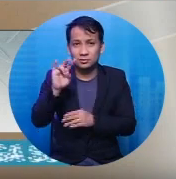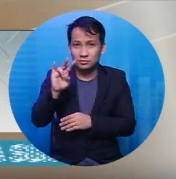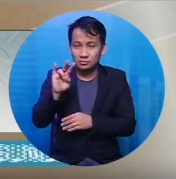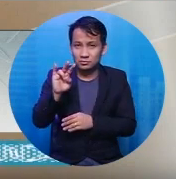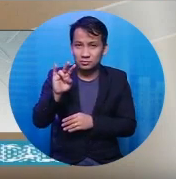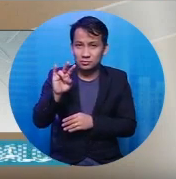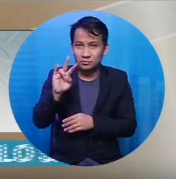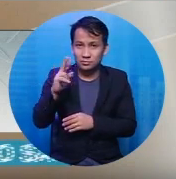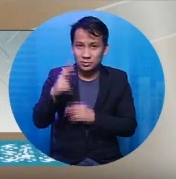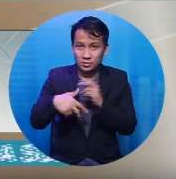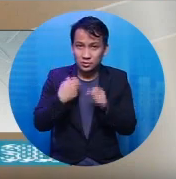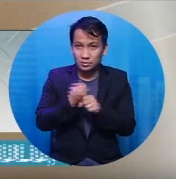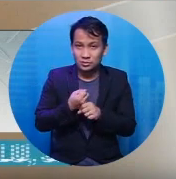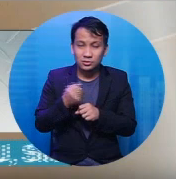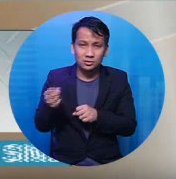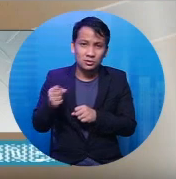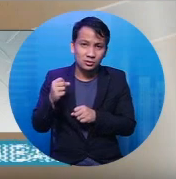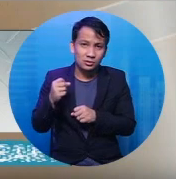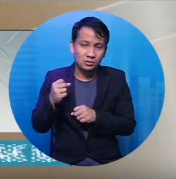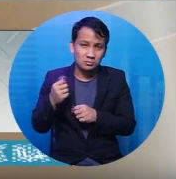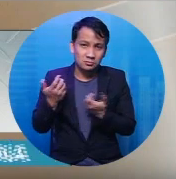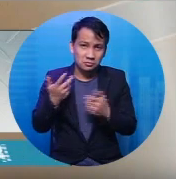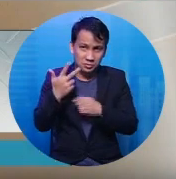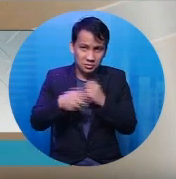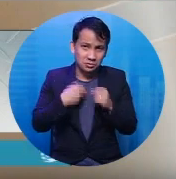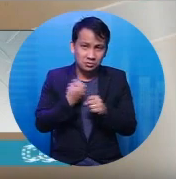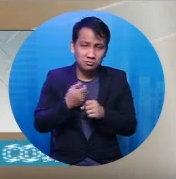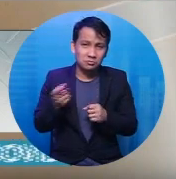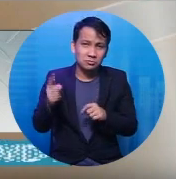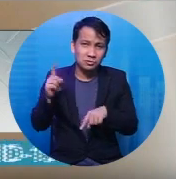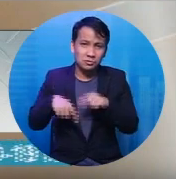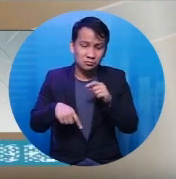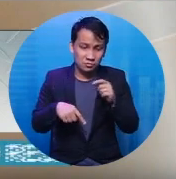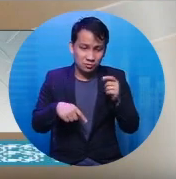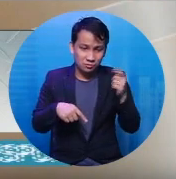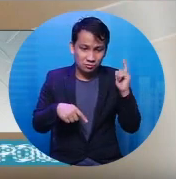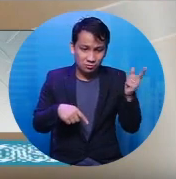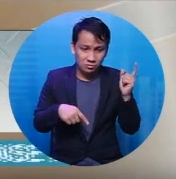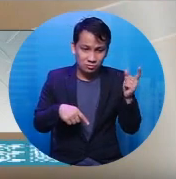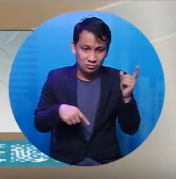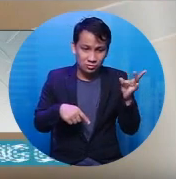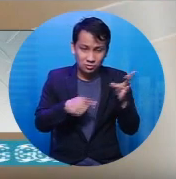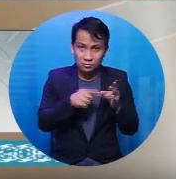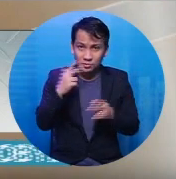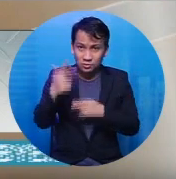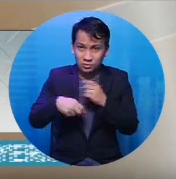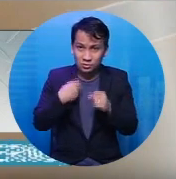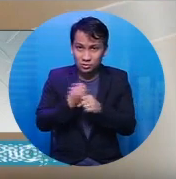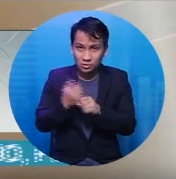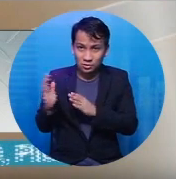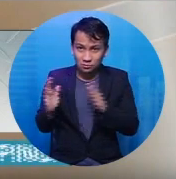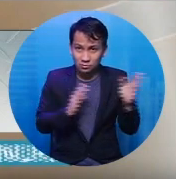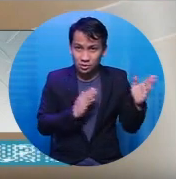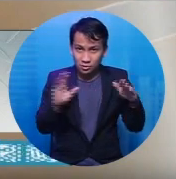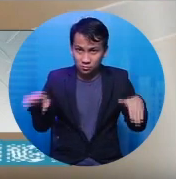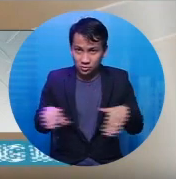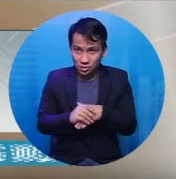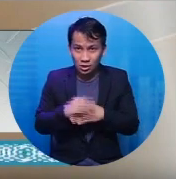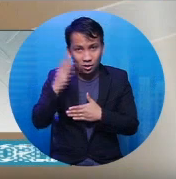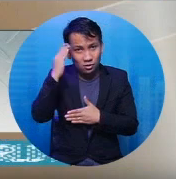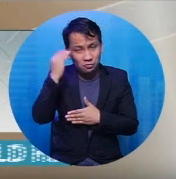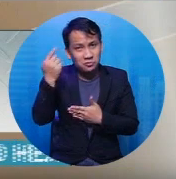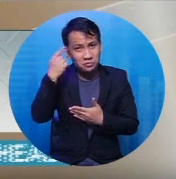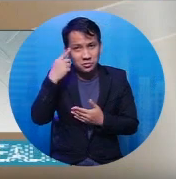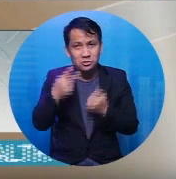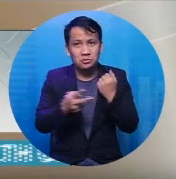August 19, 2017. So 3 years po. Alright. So sa 3 years na relationship po ninyo, nagplano na po kayo magpakasal. Kaya nga po, nag-invest na po